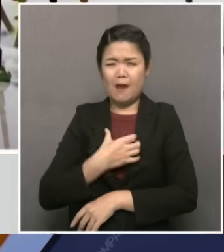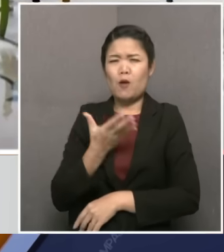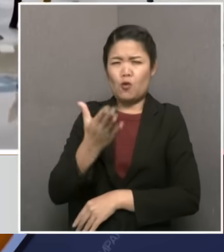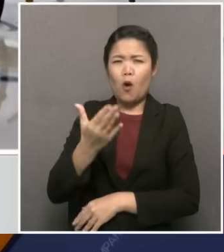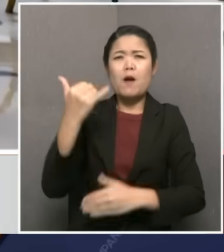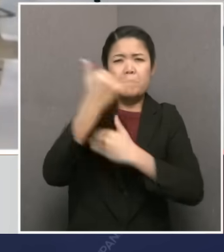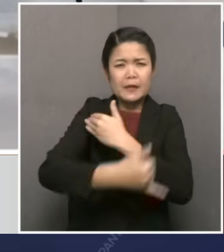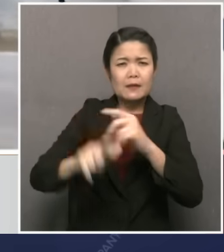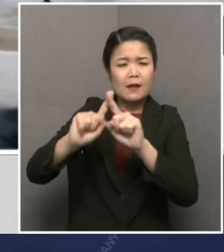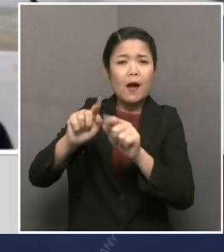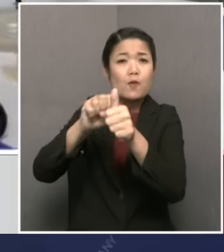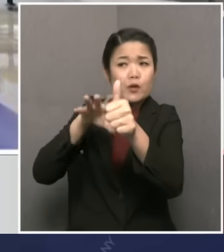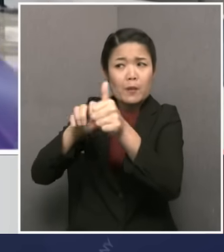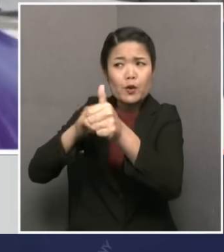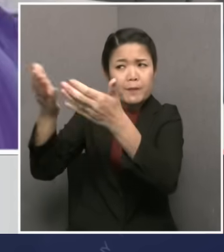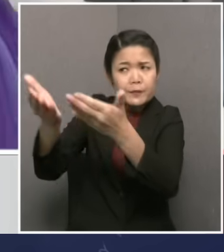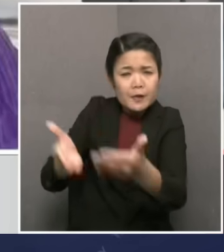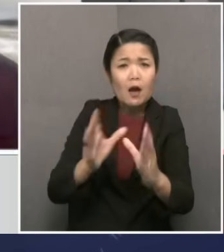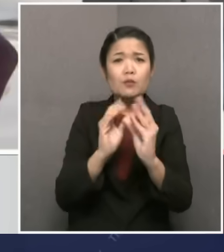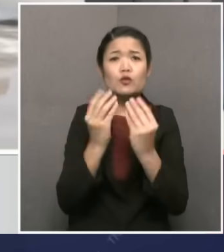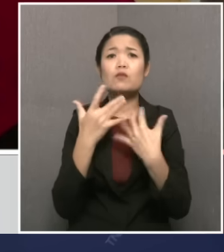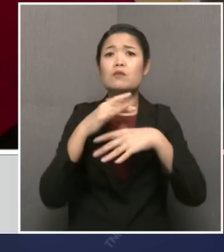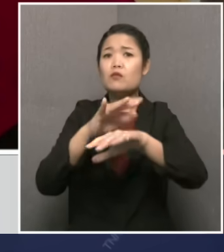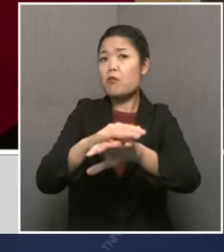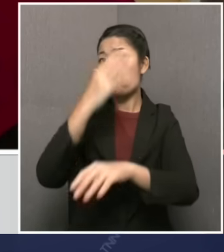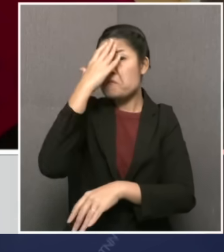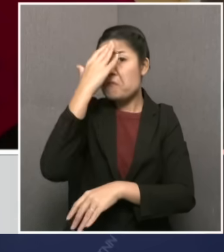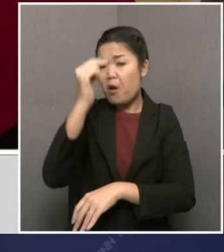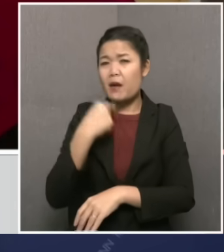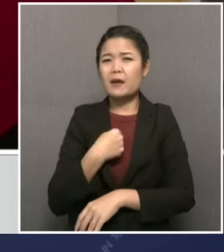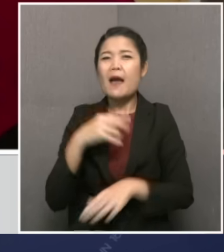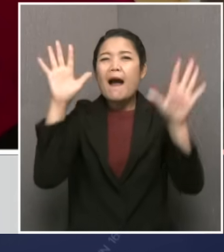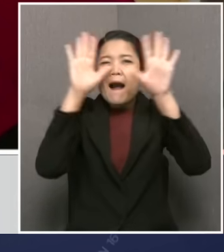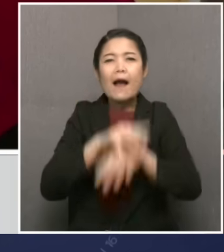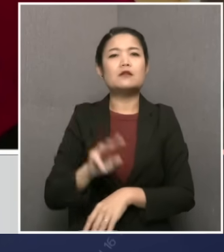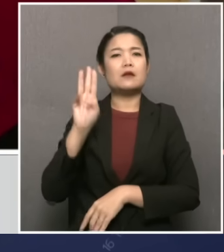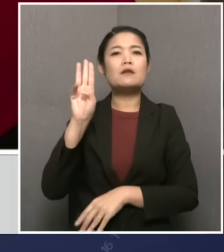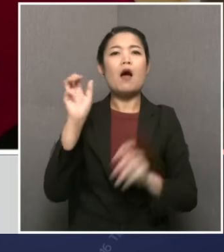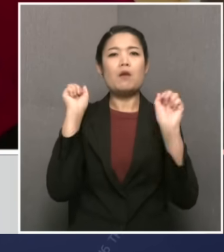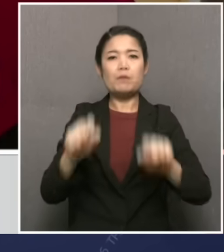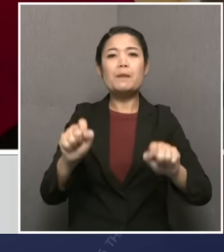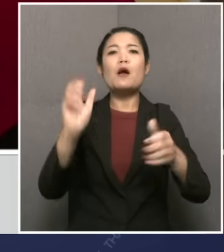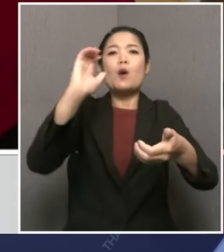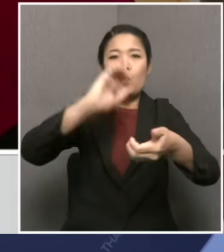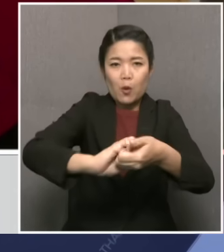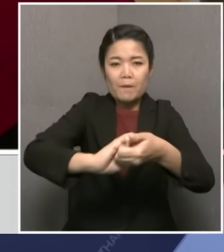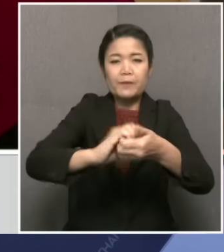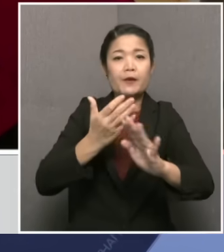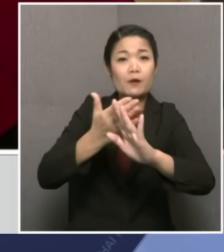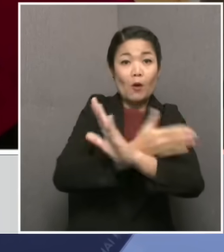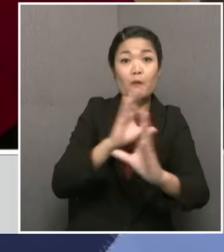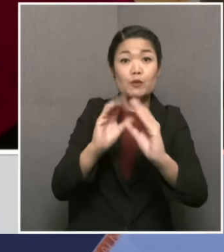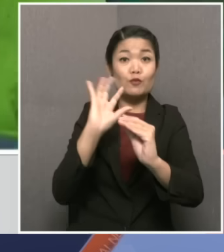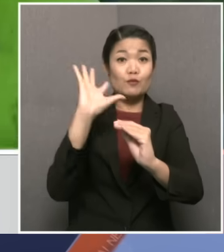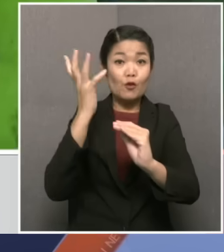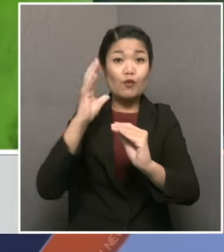กันนะใน Climate Ambition Summit เนี่ยเพราะว่ามันจะเป็นการคอมมิตเมนต์ก่อนที่จะมีการประชุมโลกร้อนในปลายปี